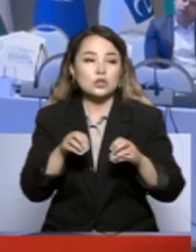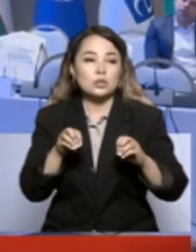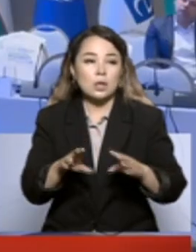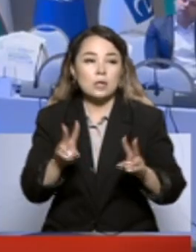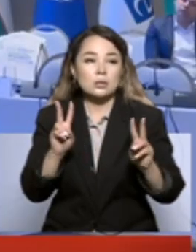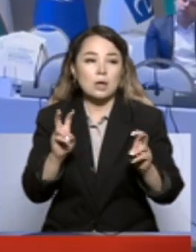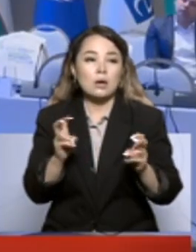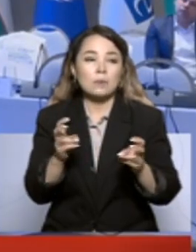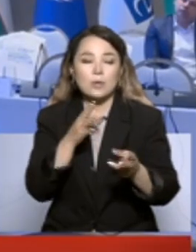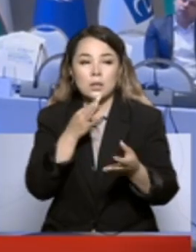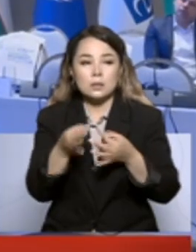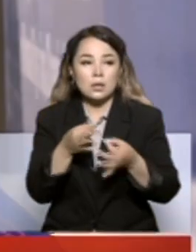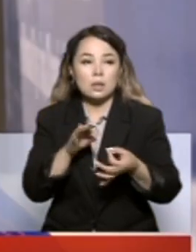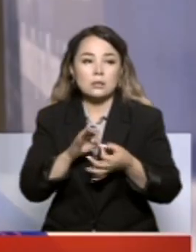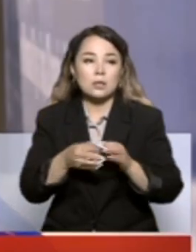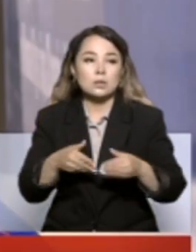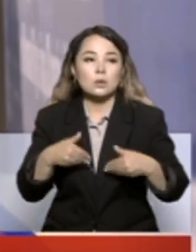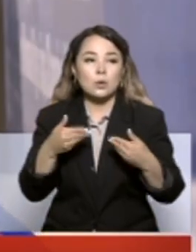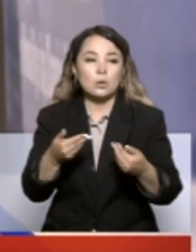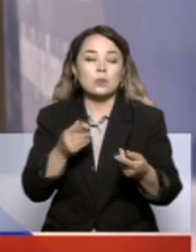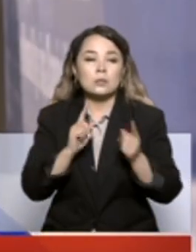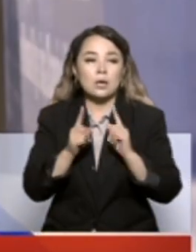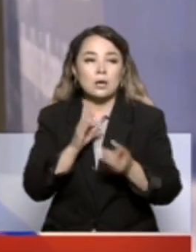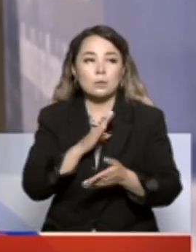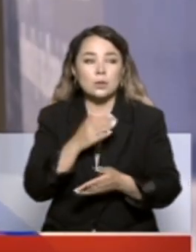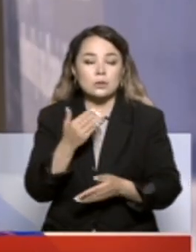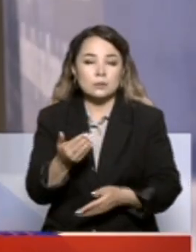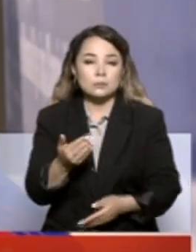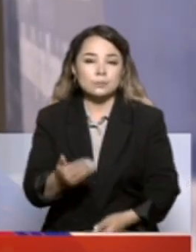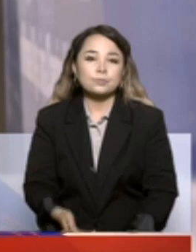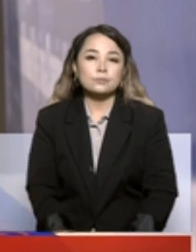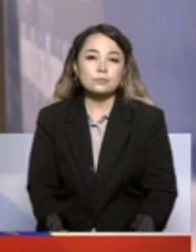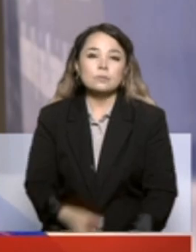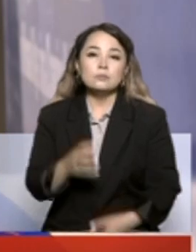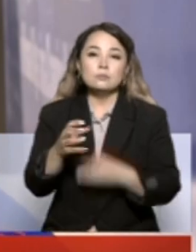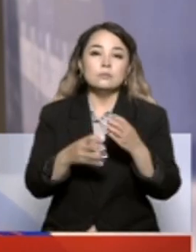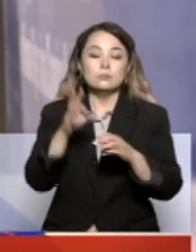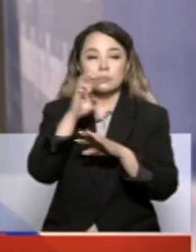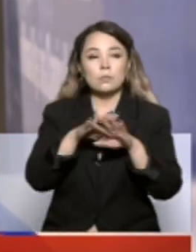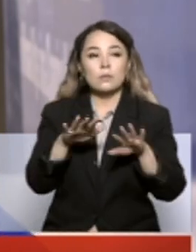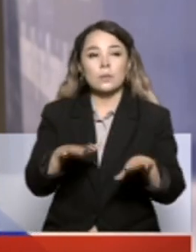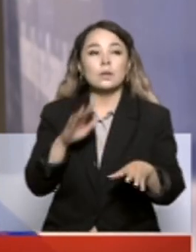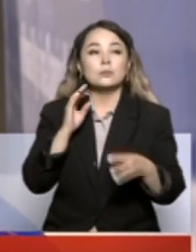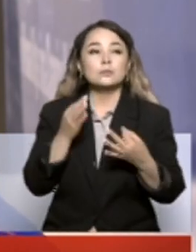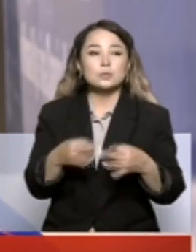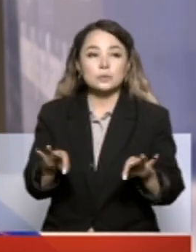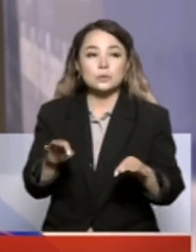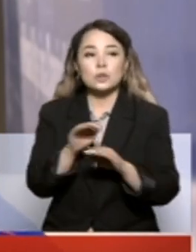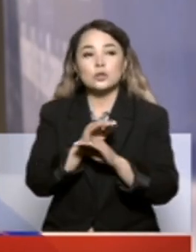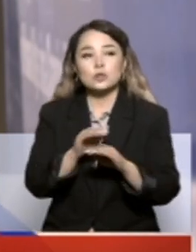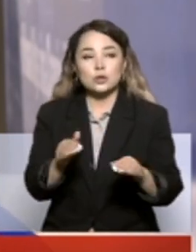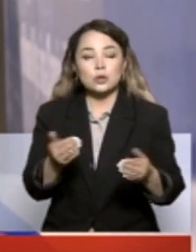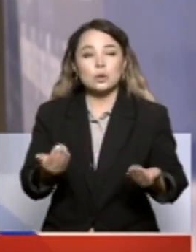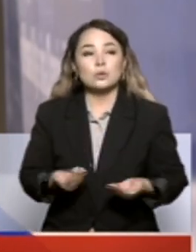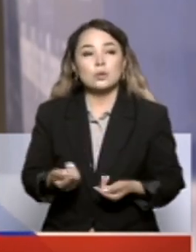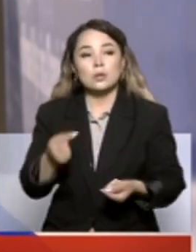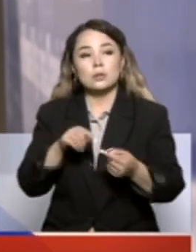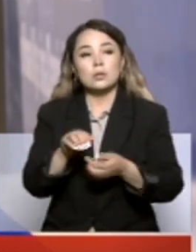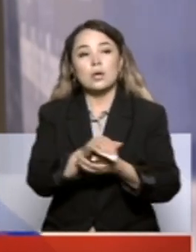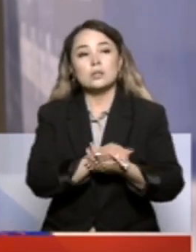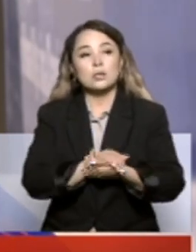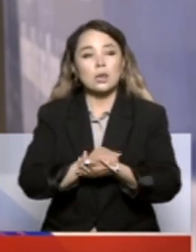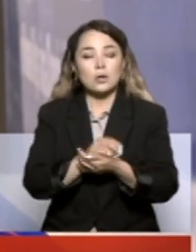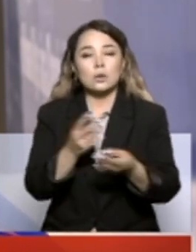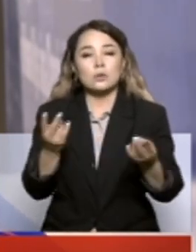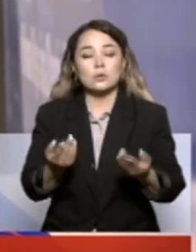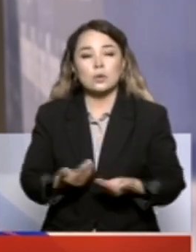тақырыбы бойынша ұсыныстар талқыланды. Дүниенің хузура ихтияжы бар. Әлем елдері бейбітшілікте, тыныштықта және өзара тату-тәтті өмір сүруі